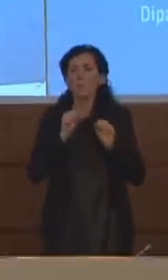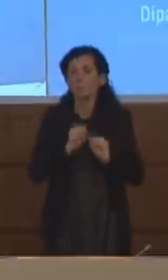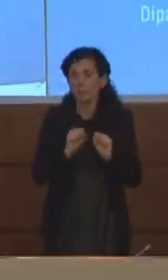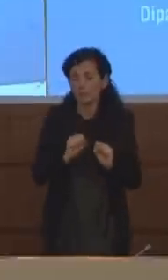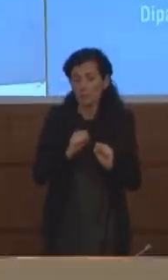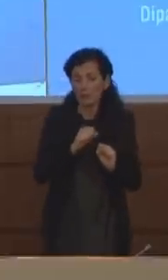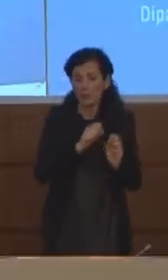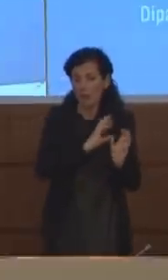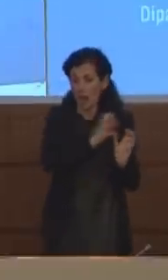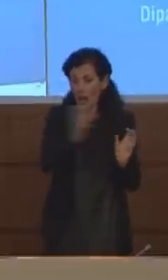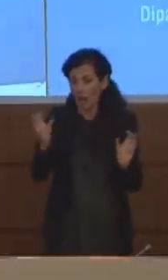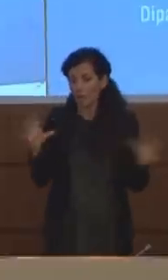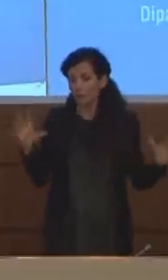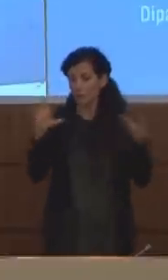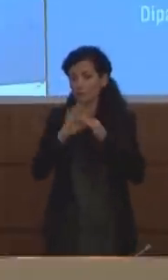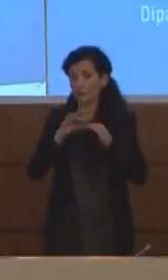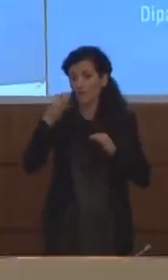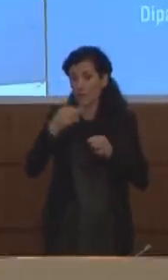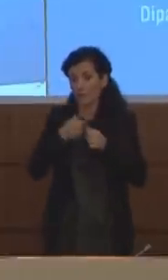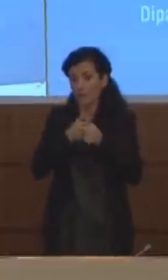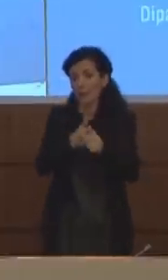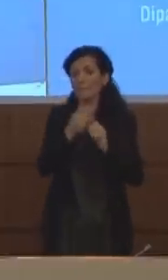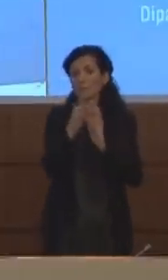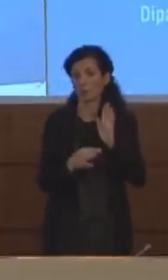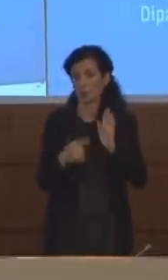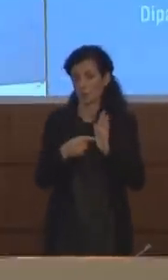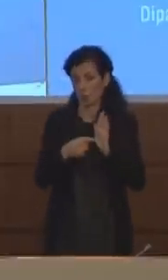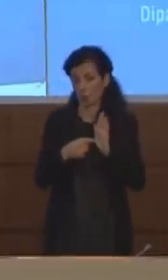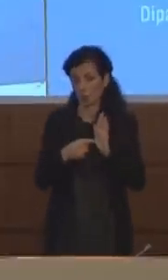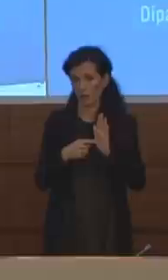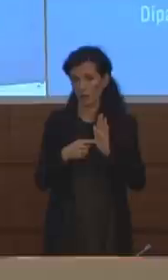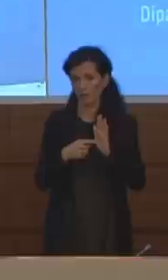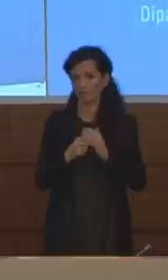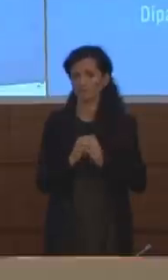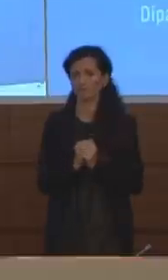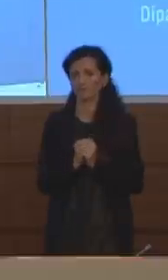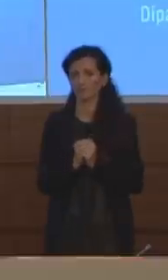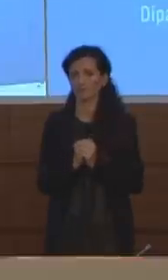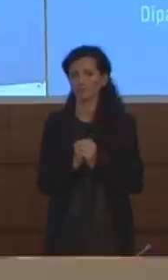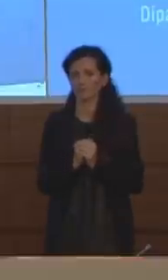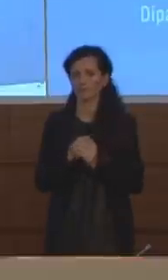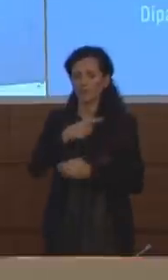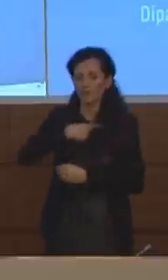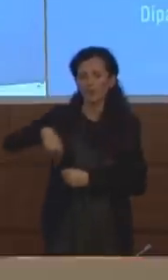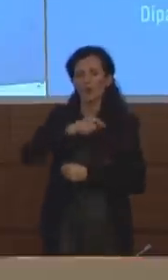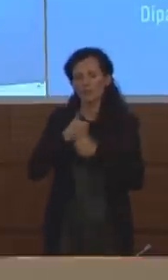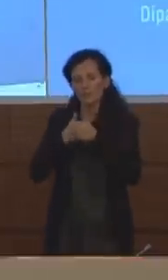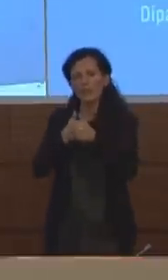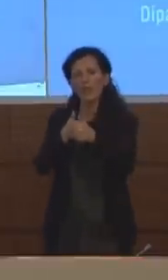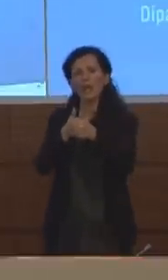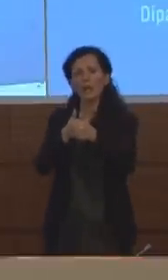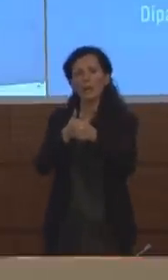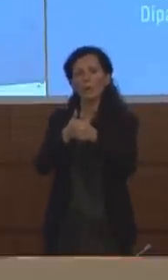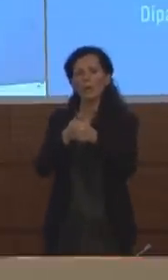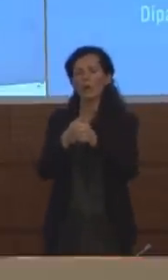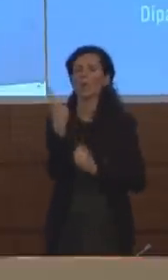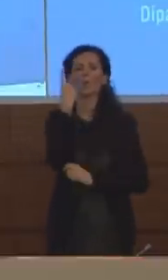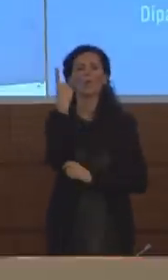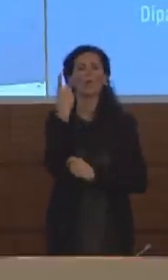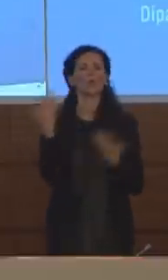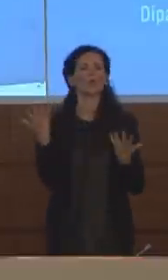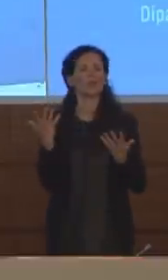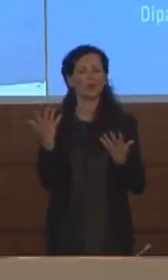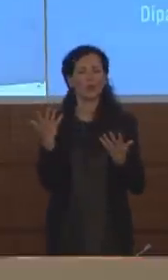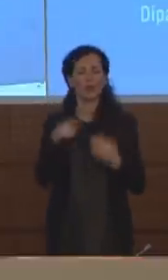potrebbero avere tenendo conto che il faro guida per noi è capire e fare in modo che il famoso